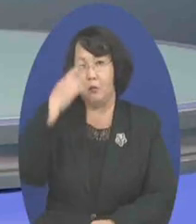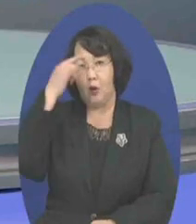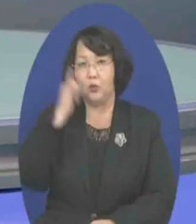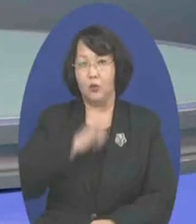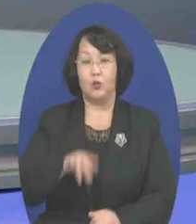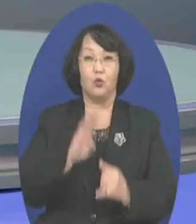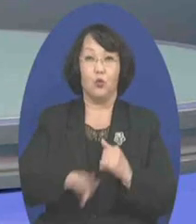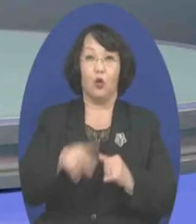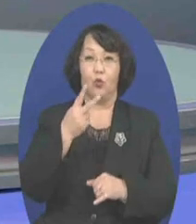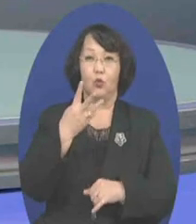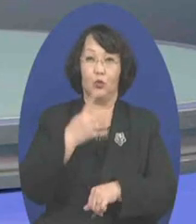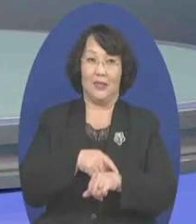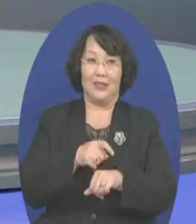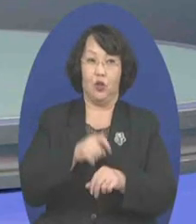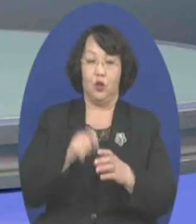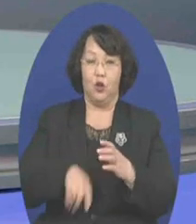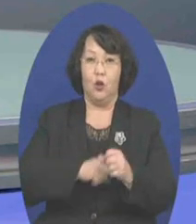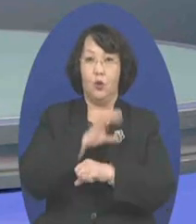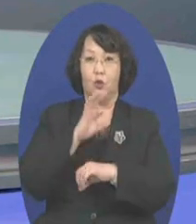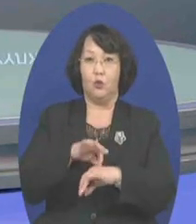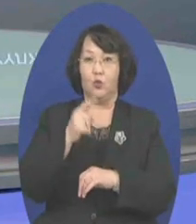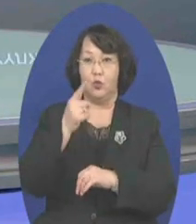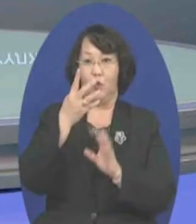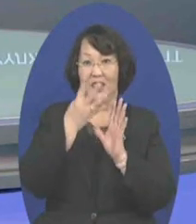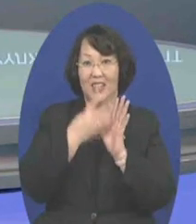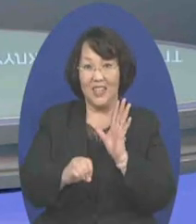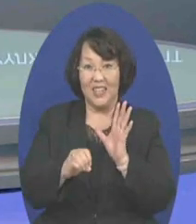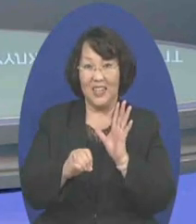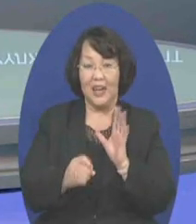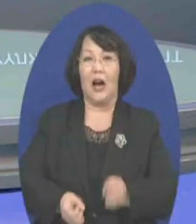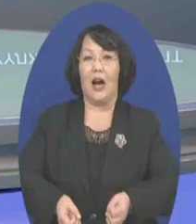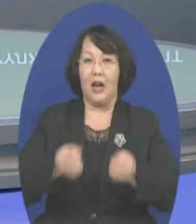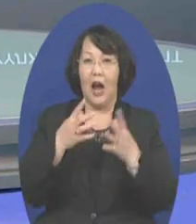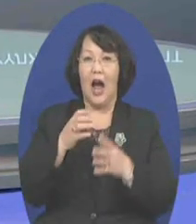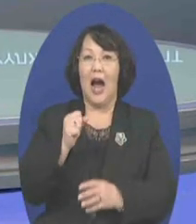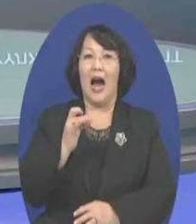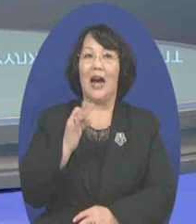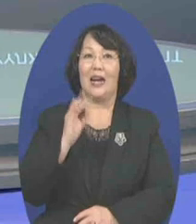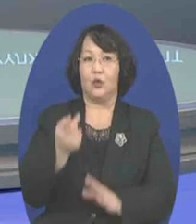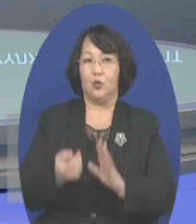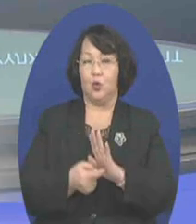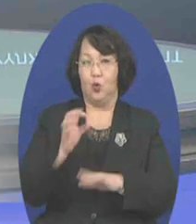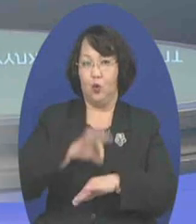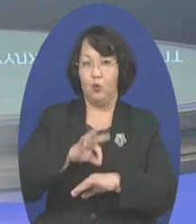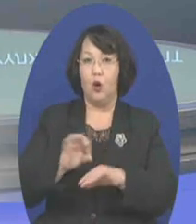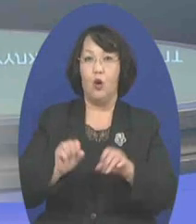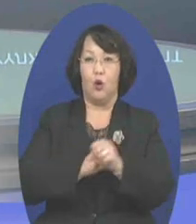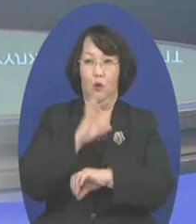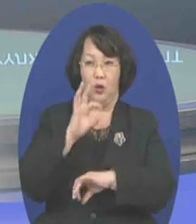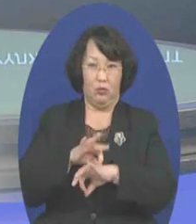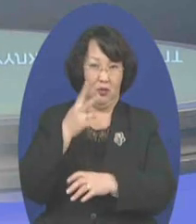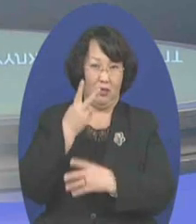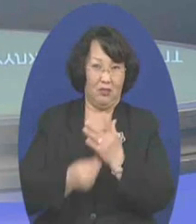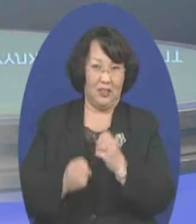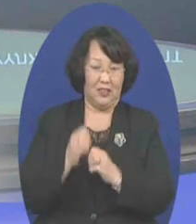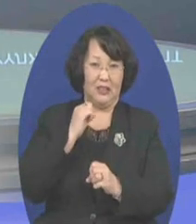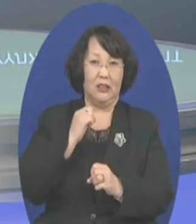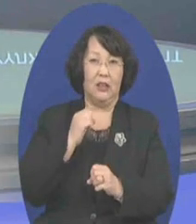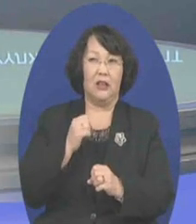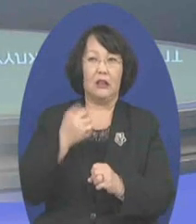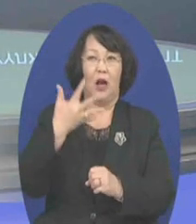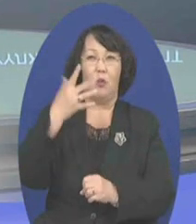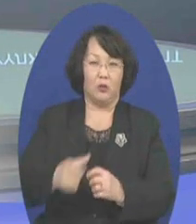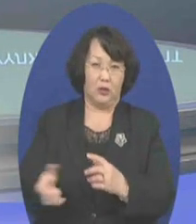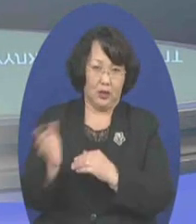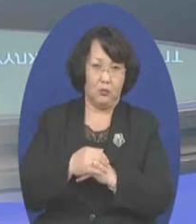Одоо сүүлийн 24 цагт COVID-19-ийн 190 тохиолдол батлагдаж, архаг хуучин өвчтөний COVID-19-тэй авсарсны улмаас 5 хүн нас